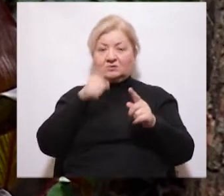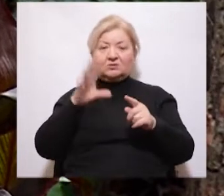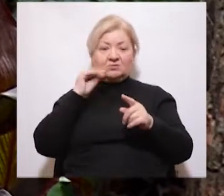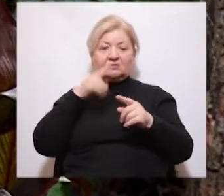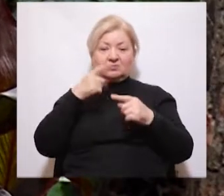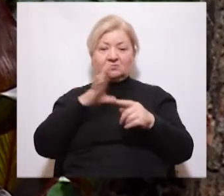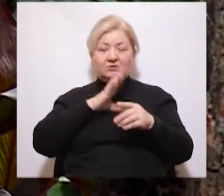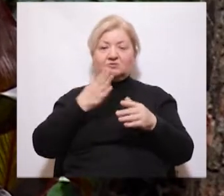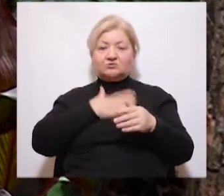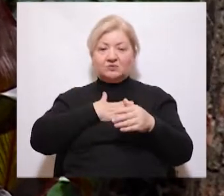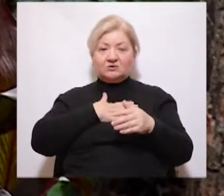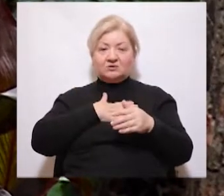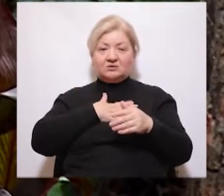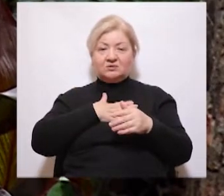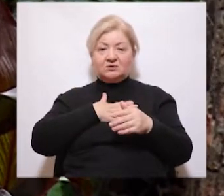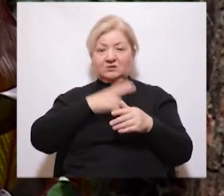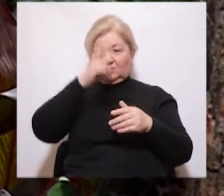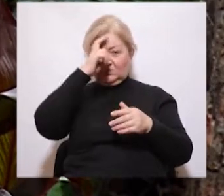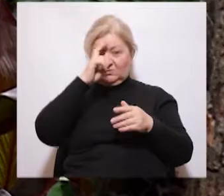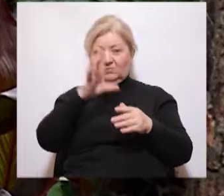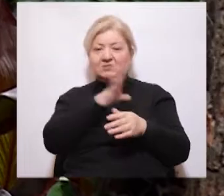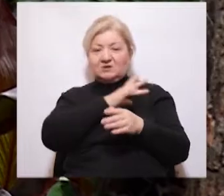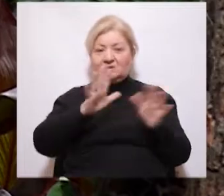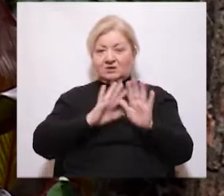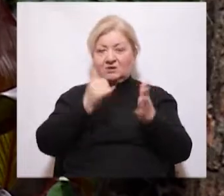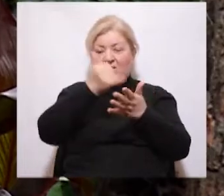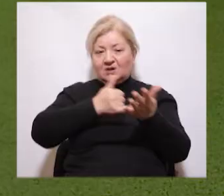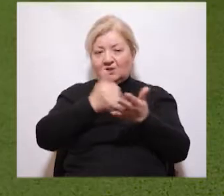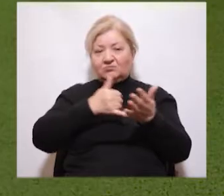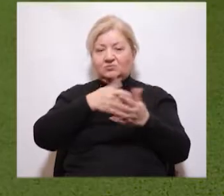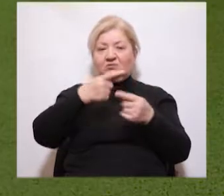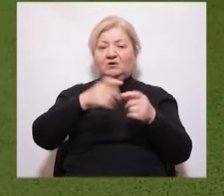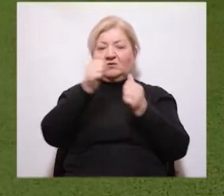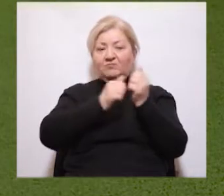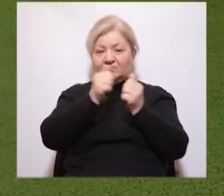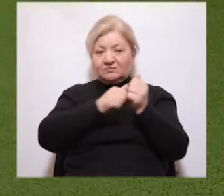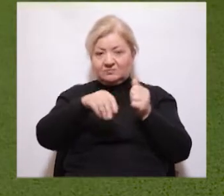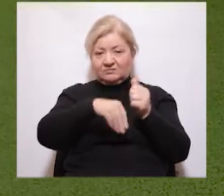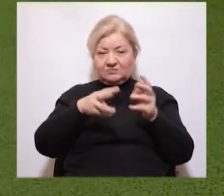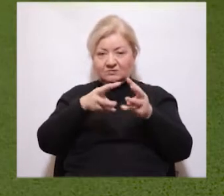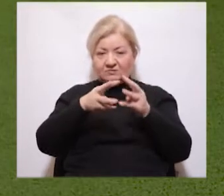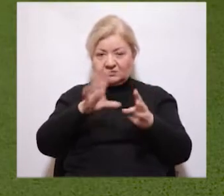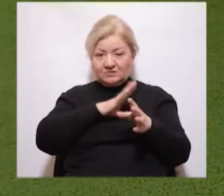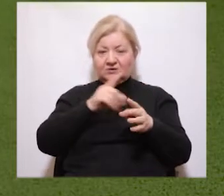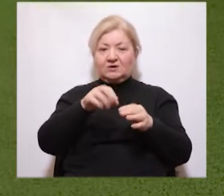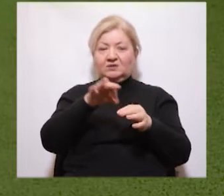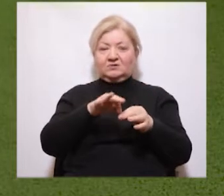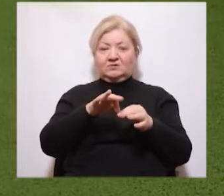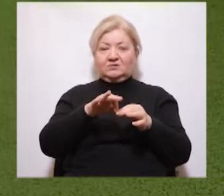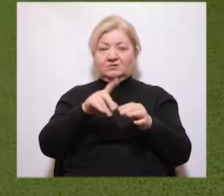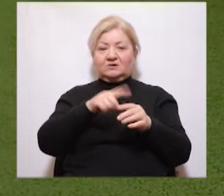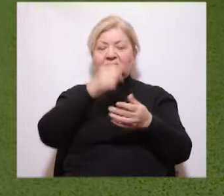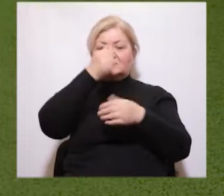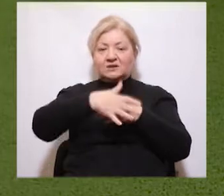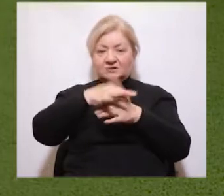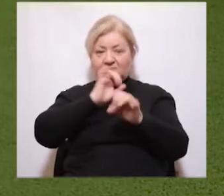ვთქვით სწორედ რომ არ არის ჩვენი ქვეყანა განებივრებული იგივე ნავთობით და გაზით. ვისაუბრეთ ასევე ქვანახშირზეც, დავასახელეთ მისი